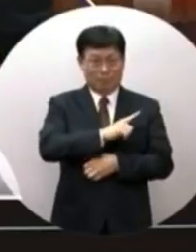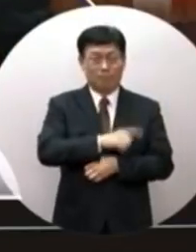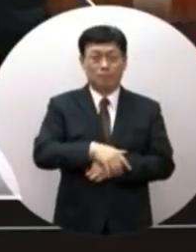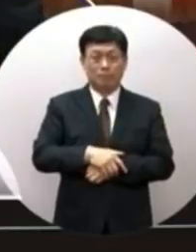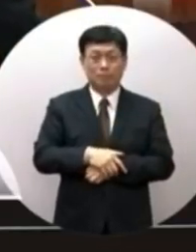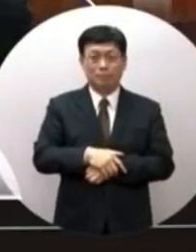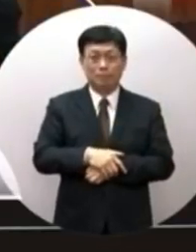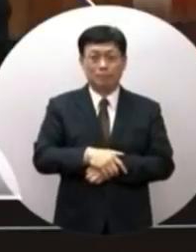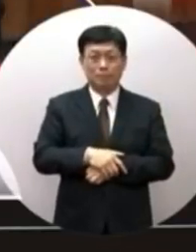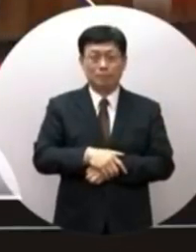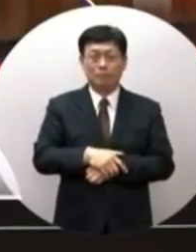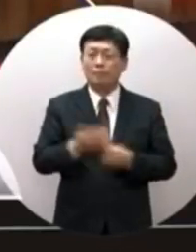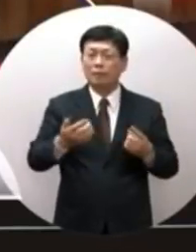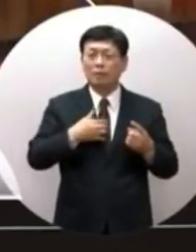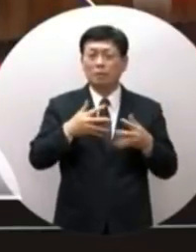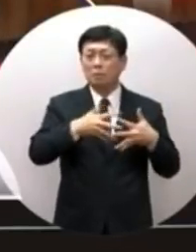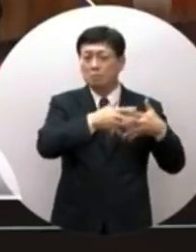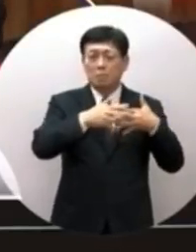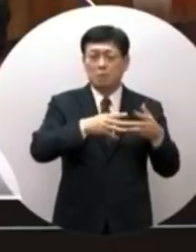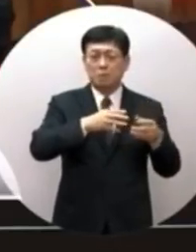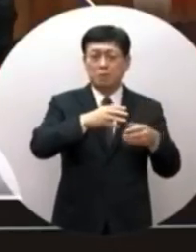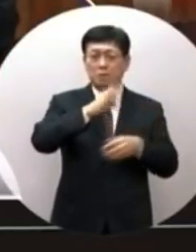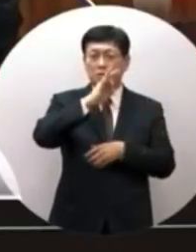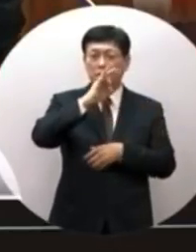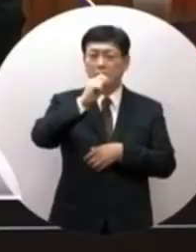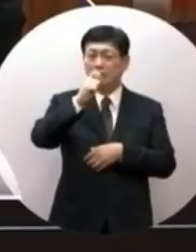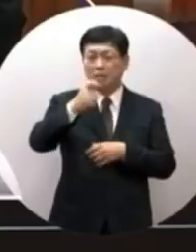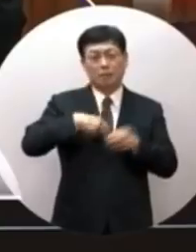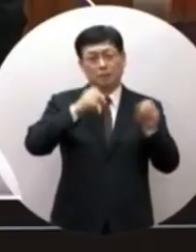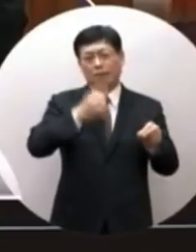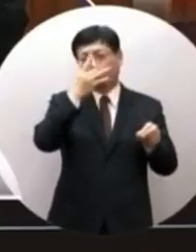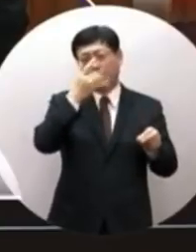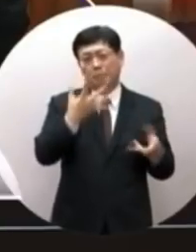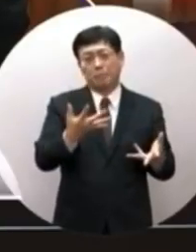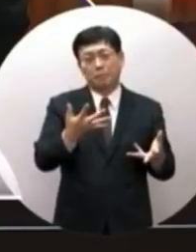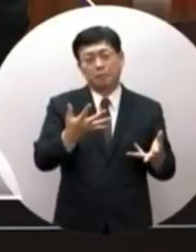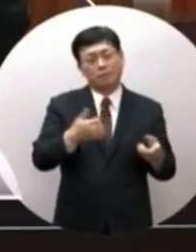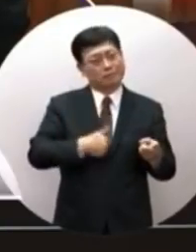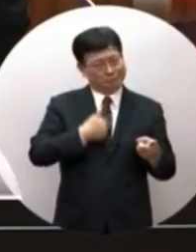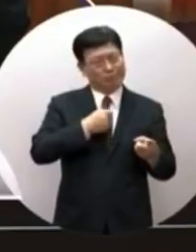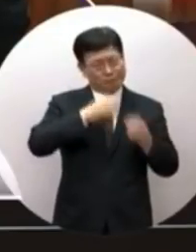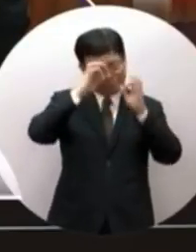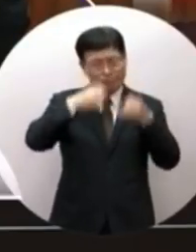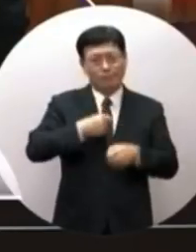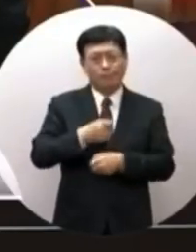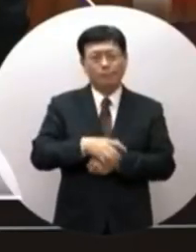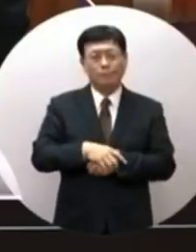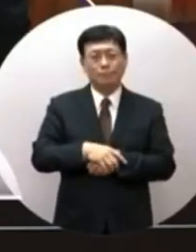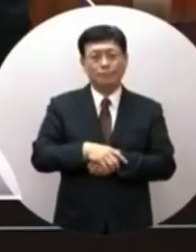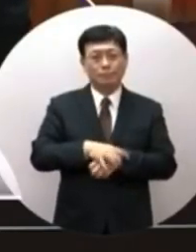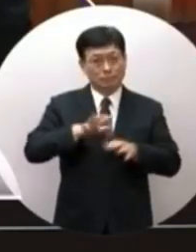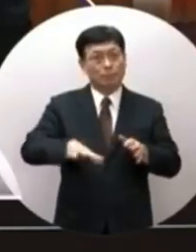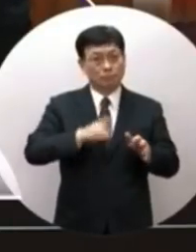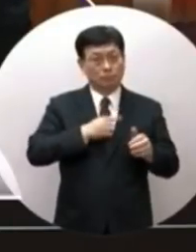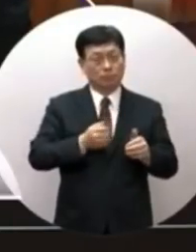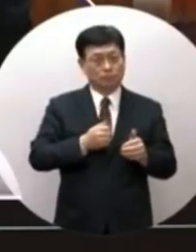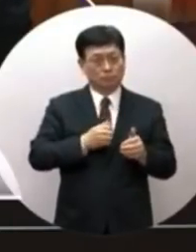进党，能跟美国 FTA 你都签袂落啊？真的要检讨，但